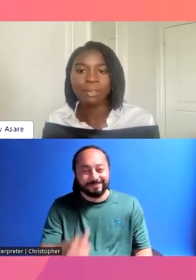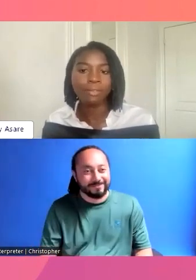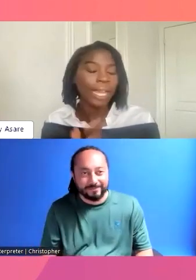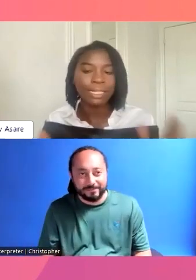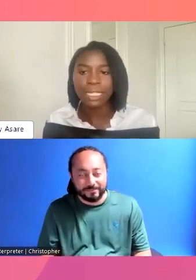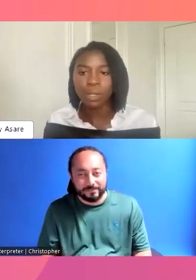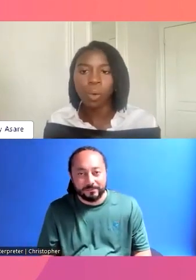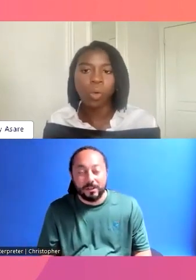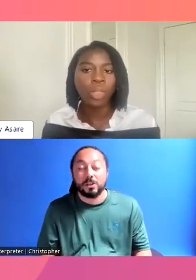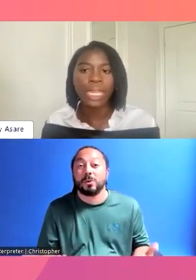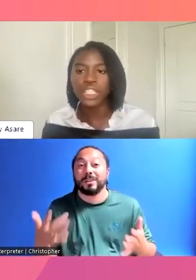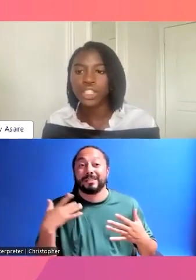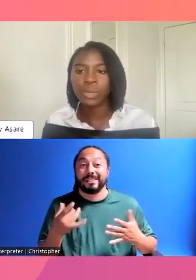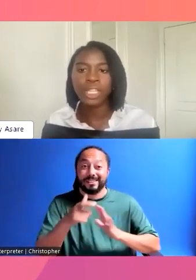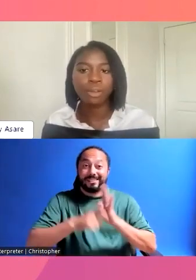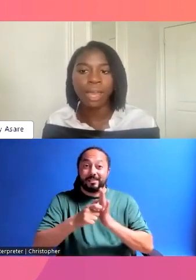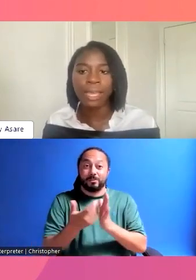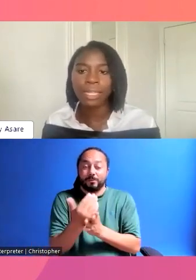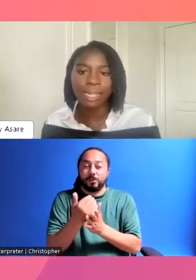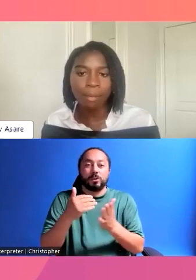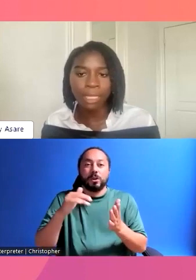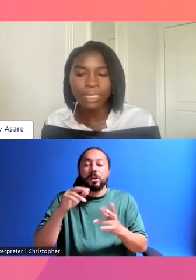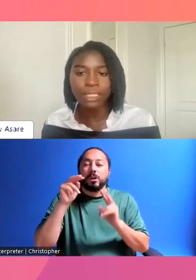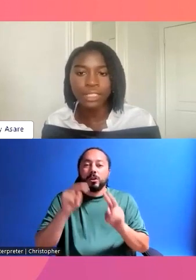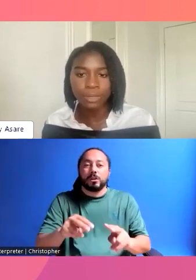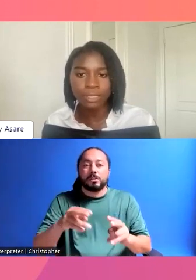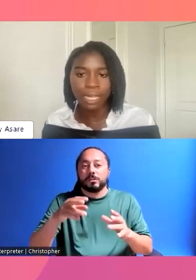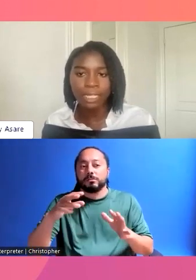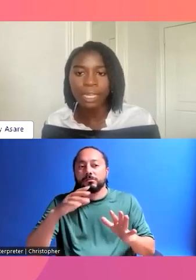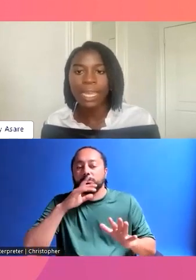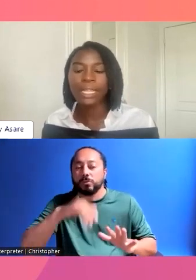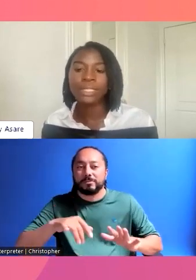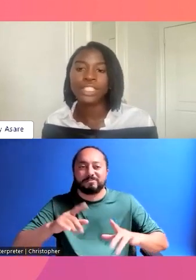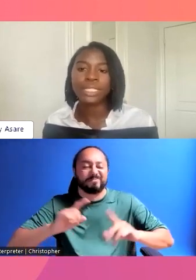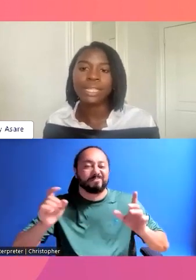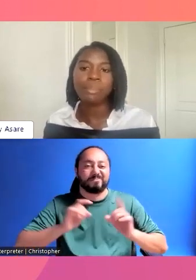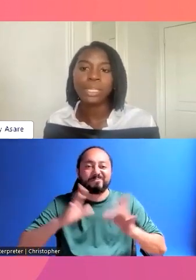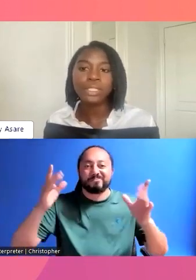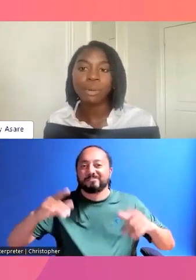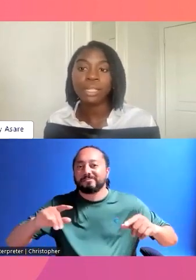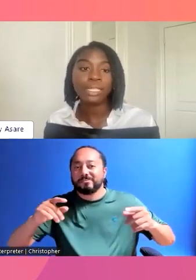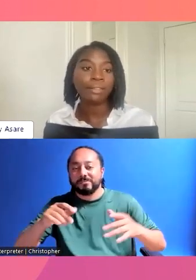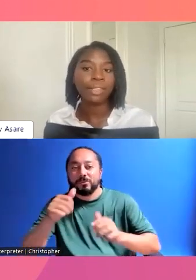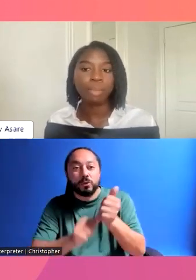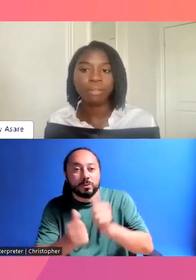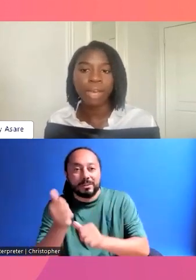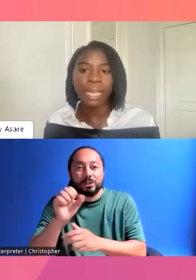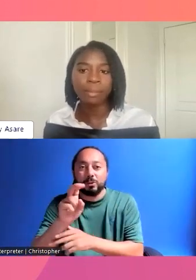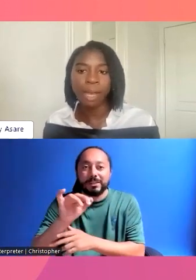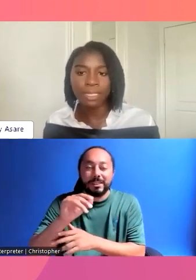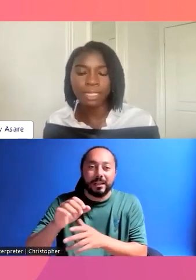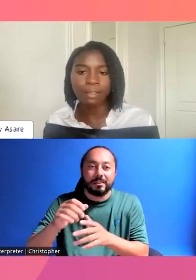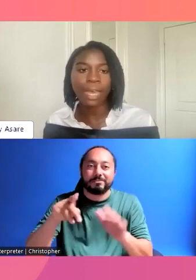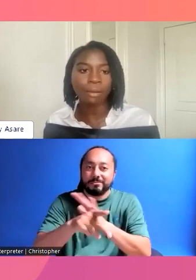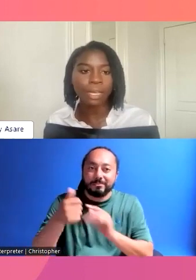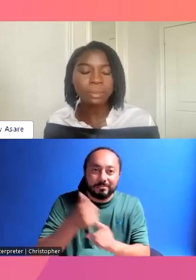articles et qui ne considéraient pas seulement la violence conjugale, mais les blessures, la criminalité, les calamités,